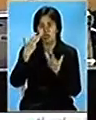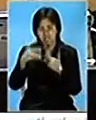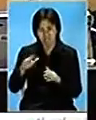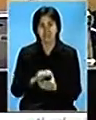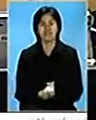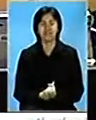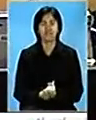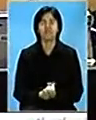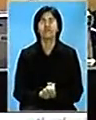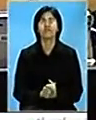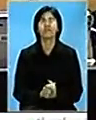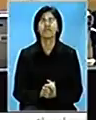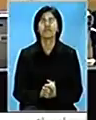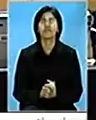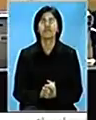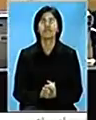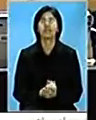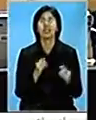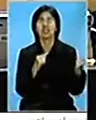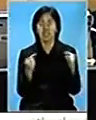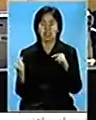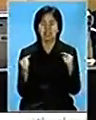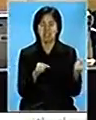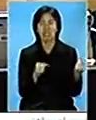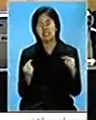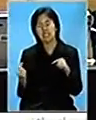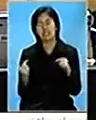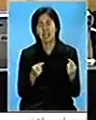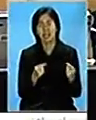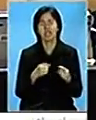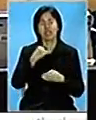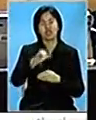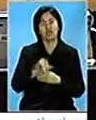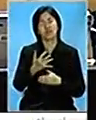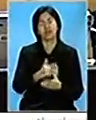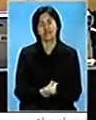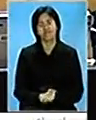ครับคือต่อล้อต่อเถียงกันอย่างนี้เนี่ยครับมันไม่จบ